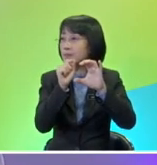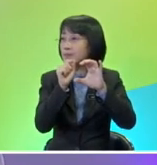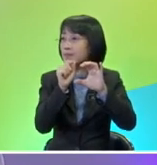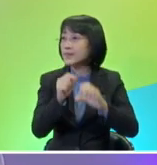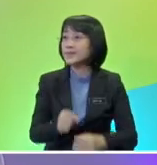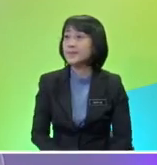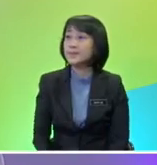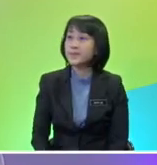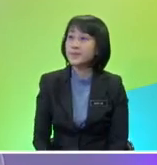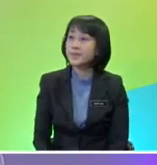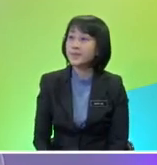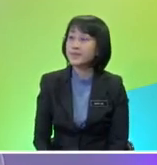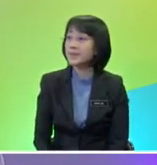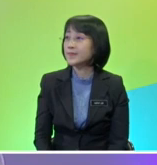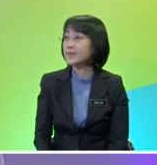tu. Okey, okey, okey. Dua.